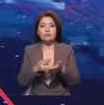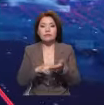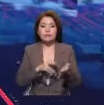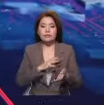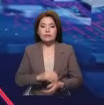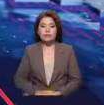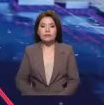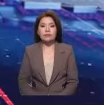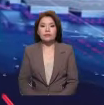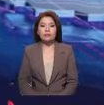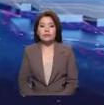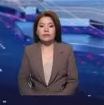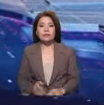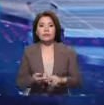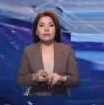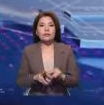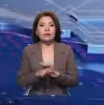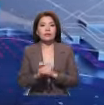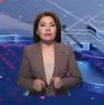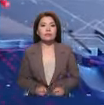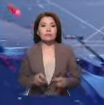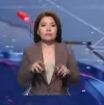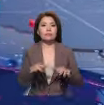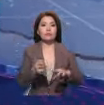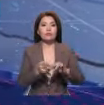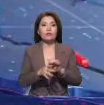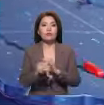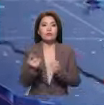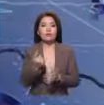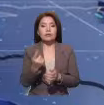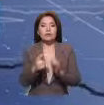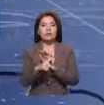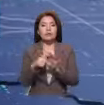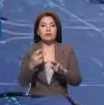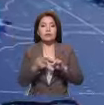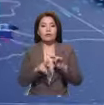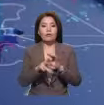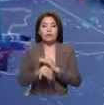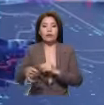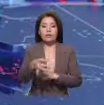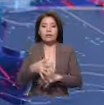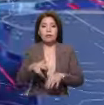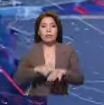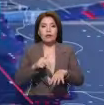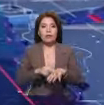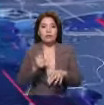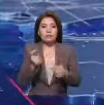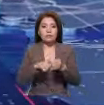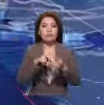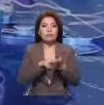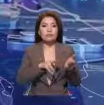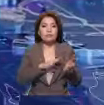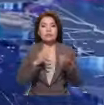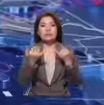Аталған дерек Қазақстан Республикасы қылмыстық кодексінің 105-ші бабының 1-ші бөлігі бойынша аудандық полицияда тіркелді. Қазіргі